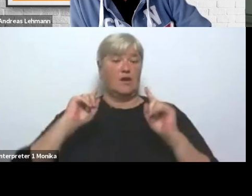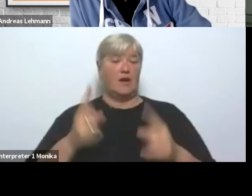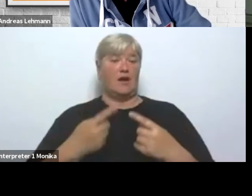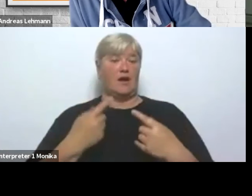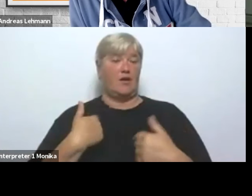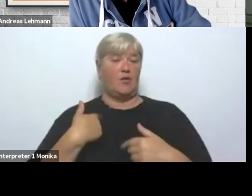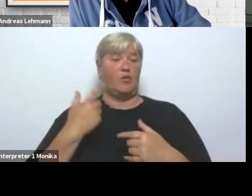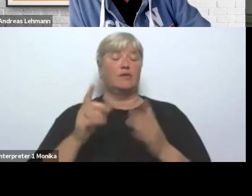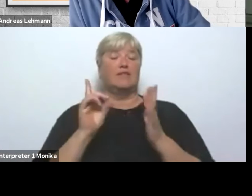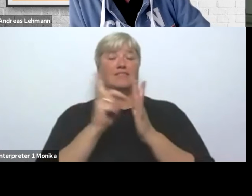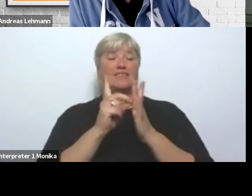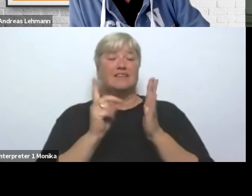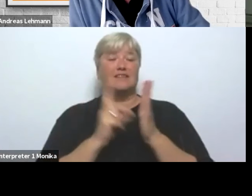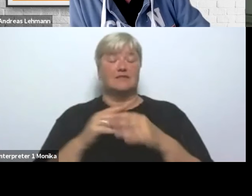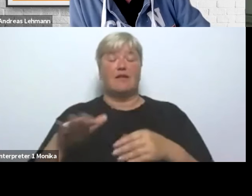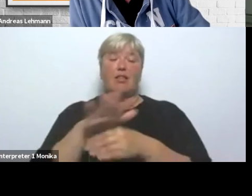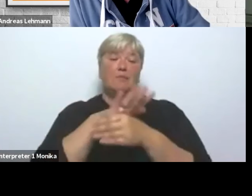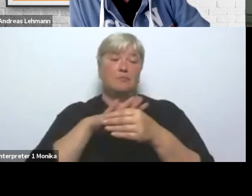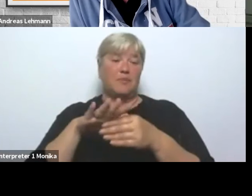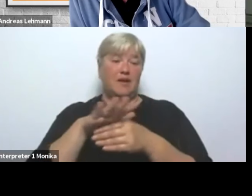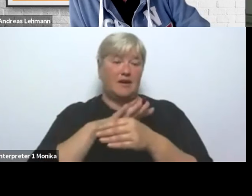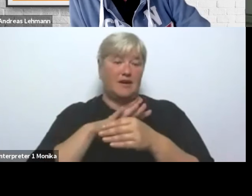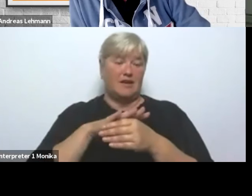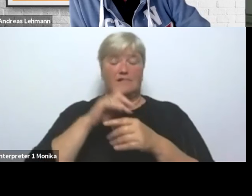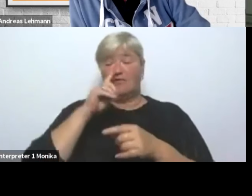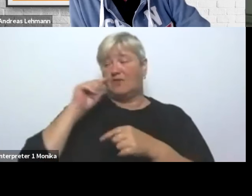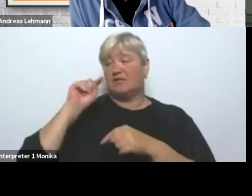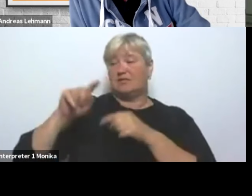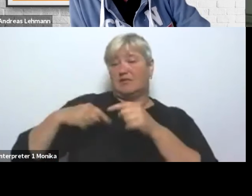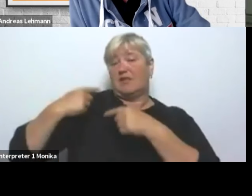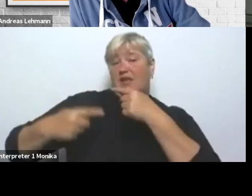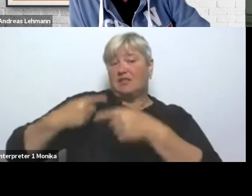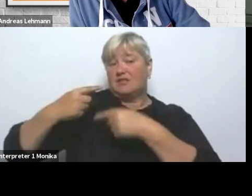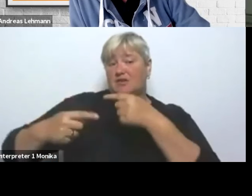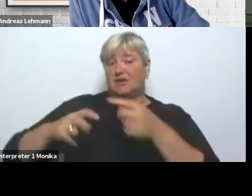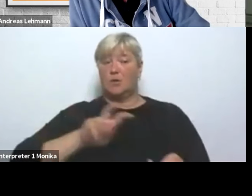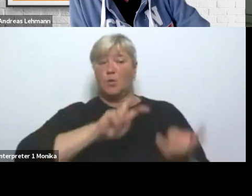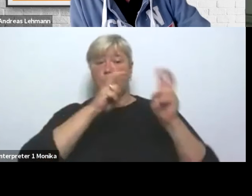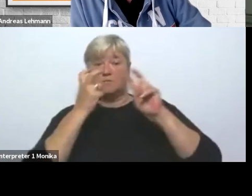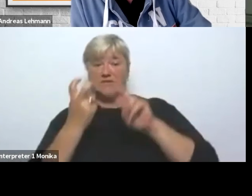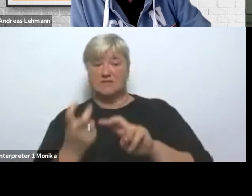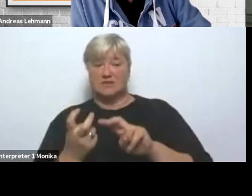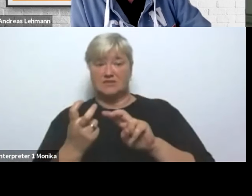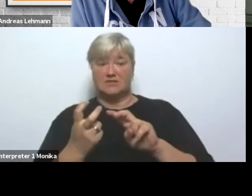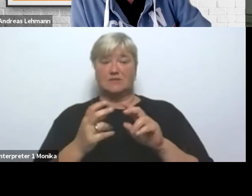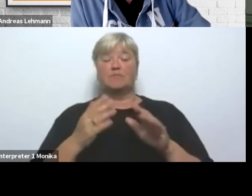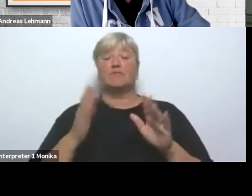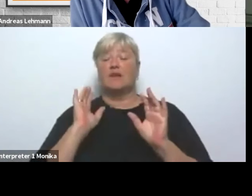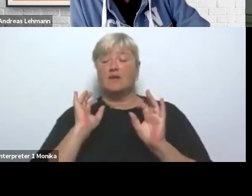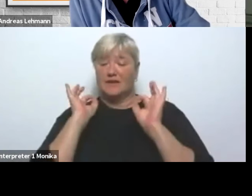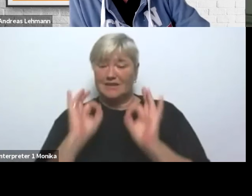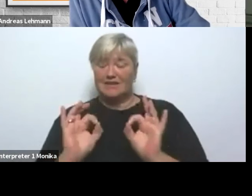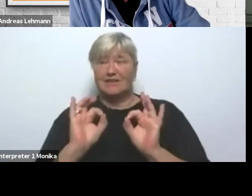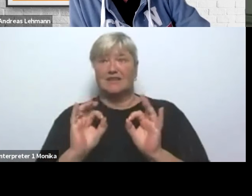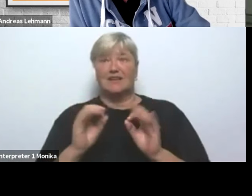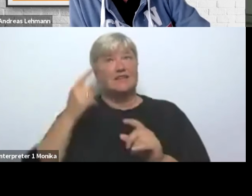und im digitalen Bereich, wenn die Entwickler das Ganze umsetzen, auch da in entsprechenden Mindset, das entsprechende